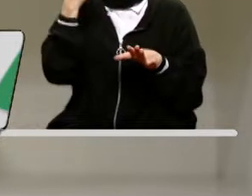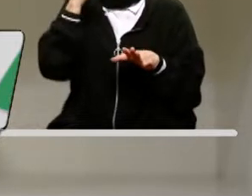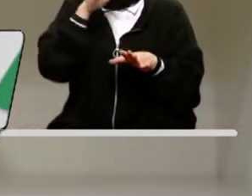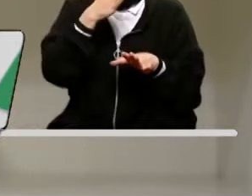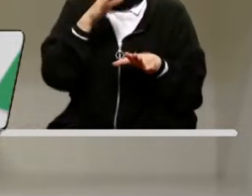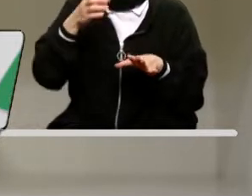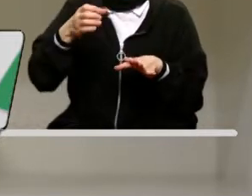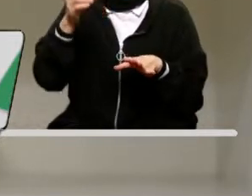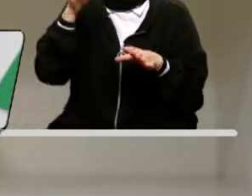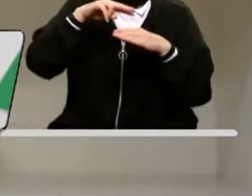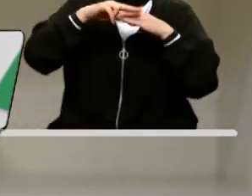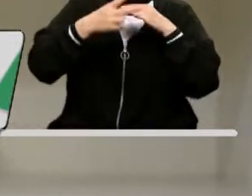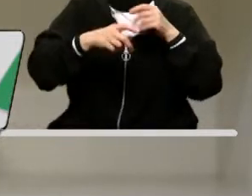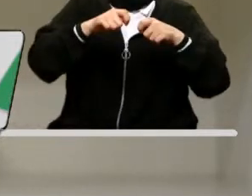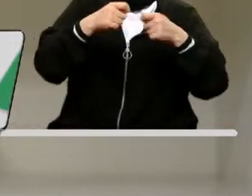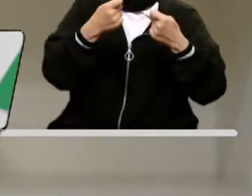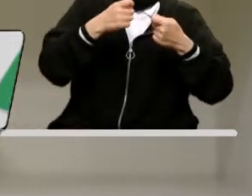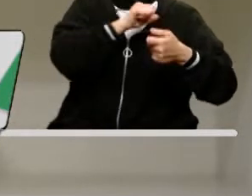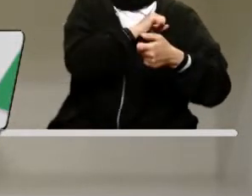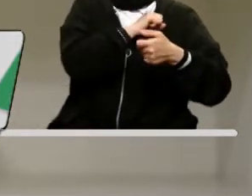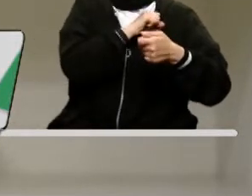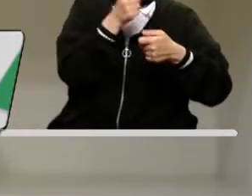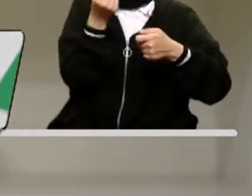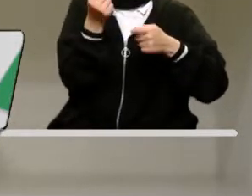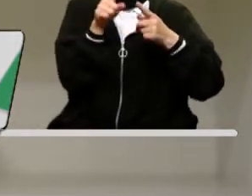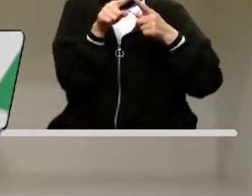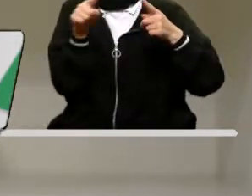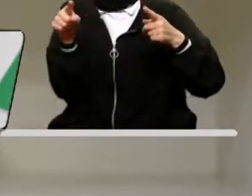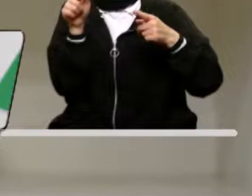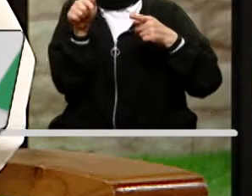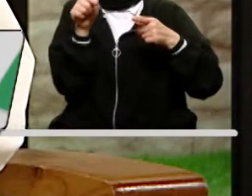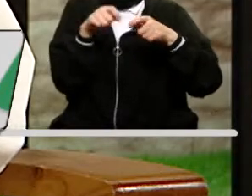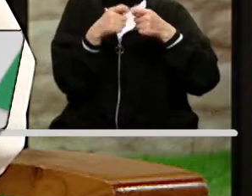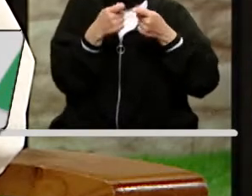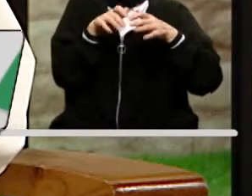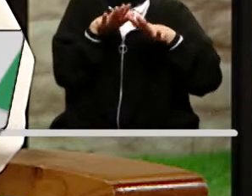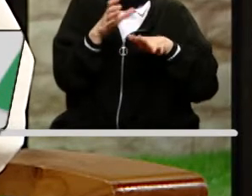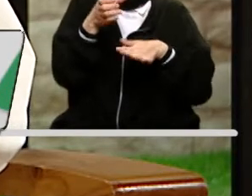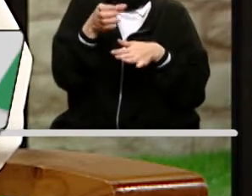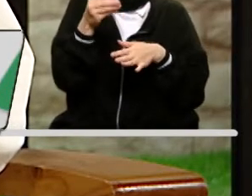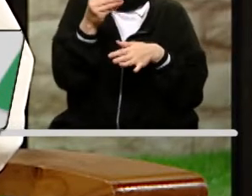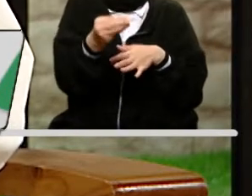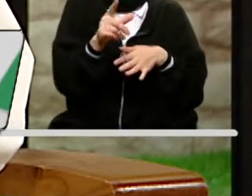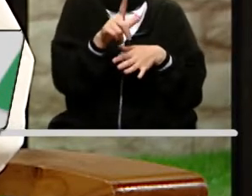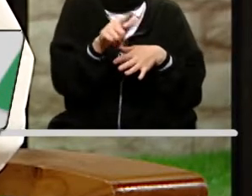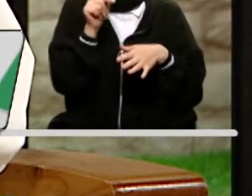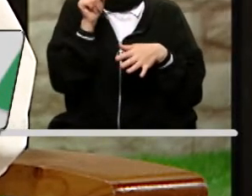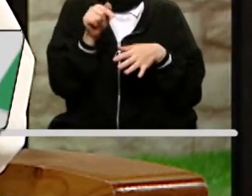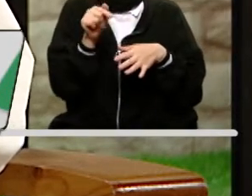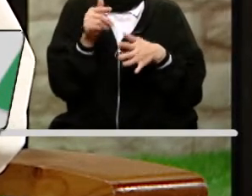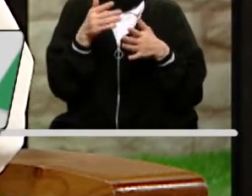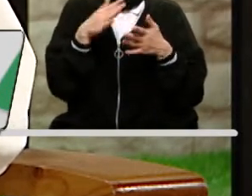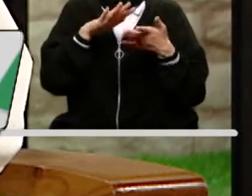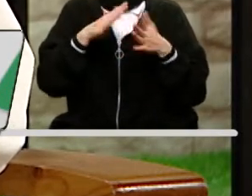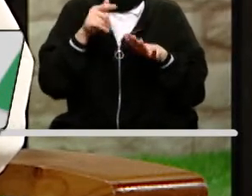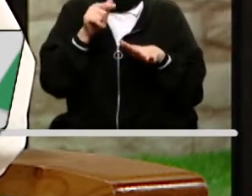endişeleniyorsak biz ne yapacağız ona? Bir süreliğine bir plastik bardaktan verebiliriz. Ya da çocuğa eşlik ederip bak bu cam bardak